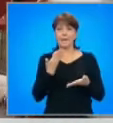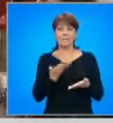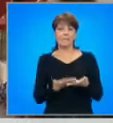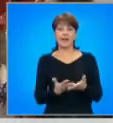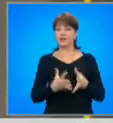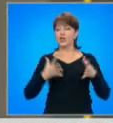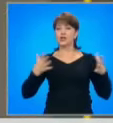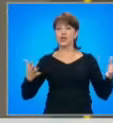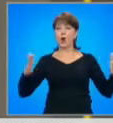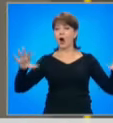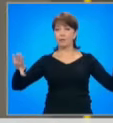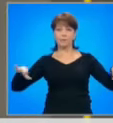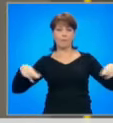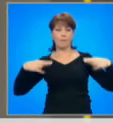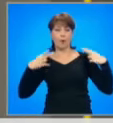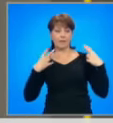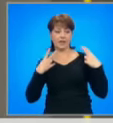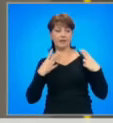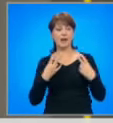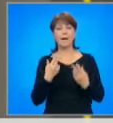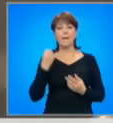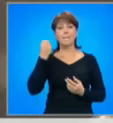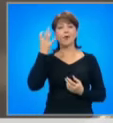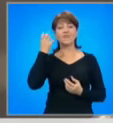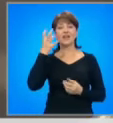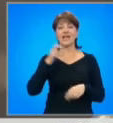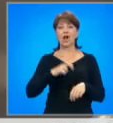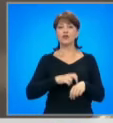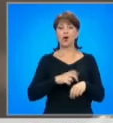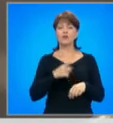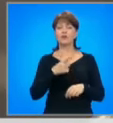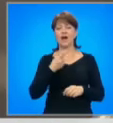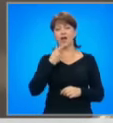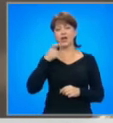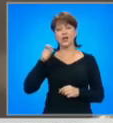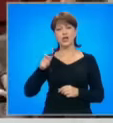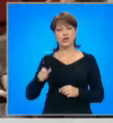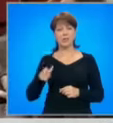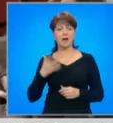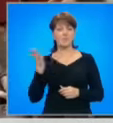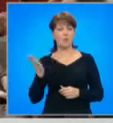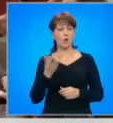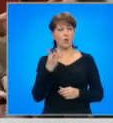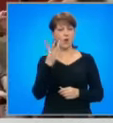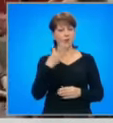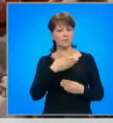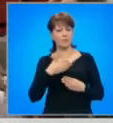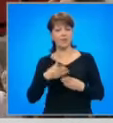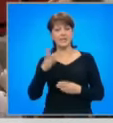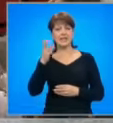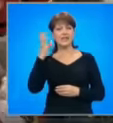чрез лекцията на известния професор Джон Бейнс. Той е знаково име за последните 30-40 години от изследванията